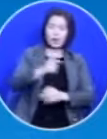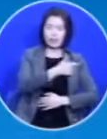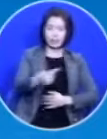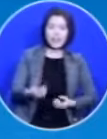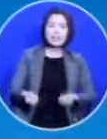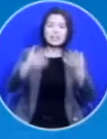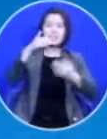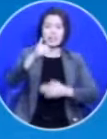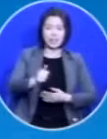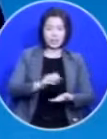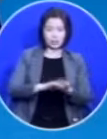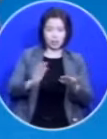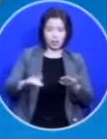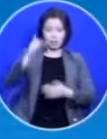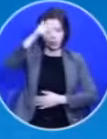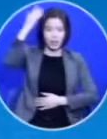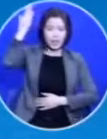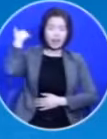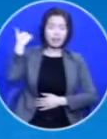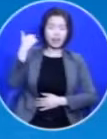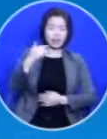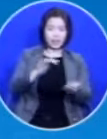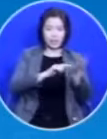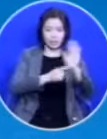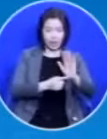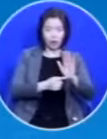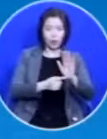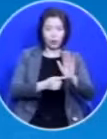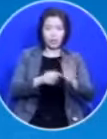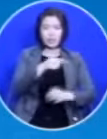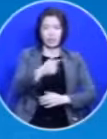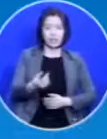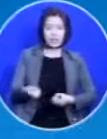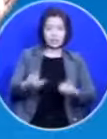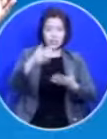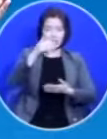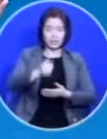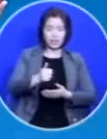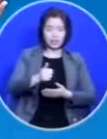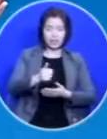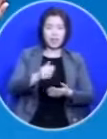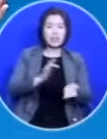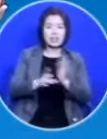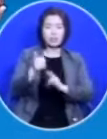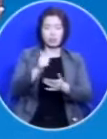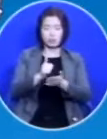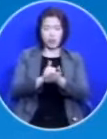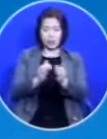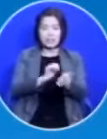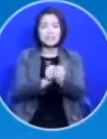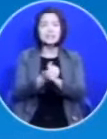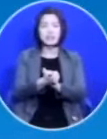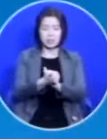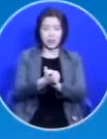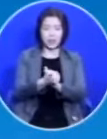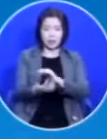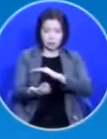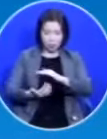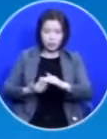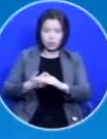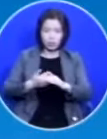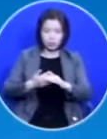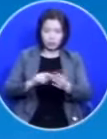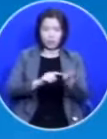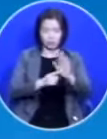구약에 나오는 대사장 예수님의 예표 그림자이고 자 예수님이